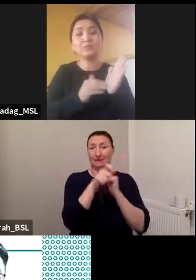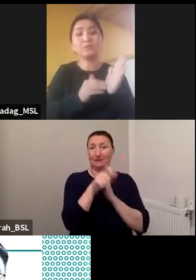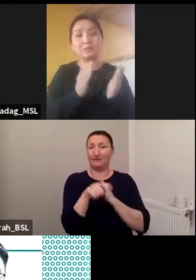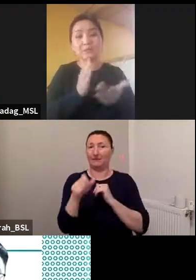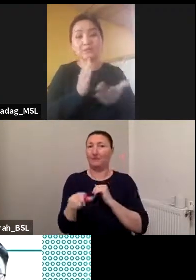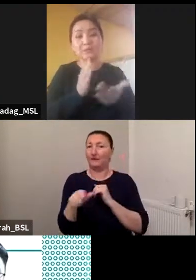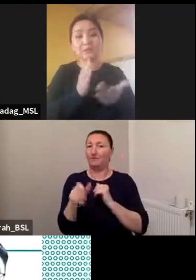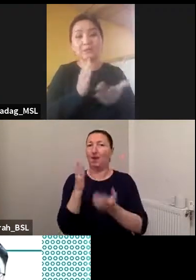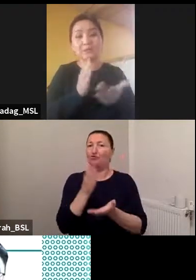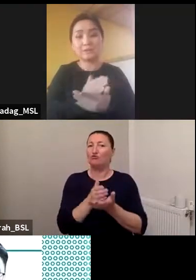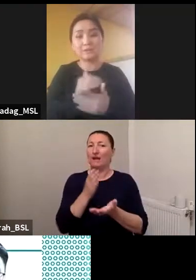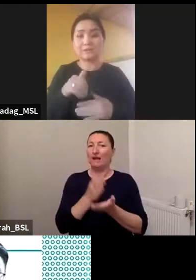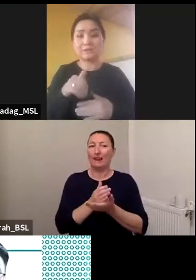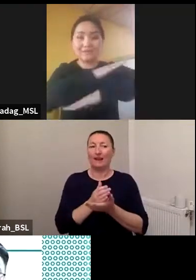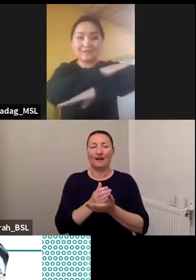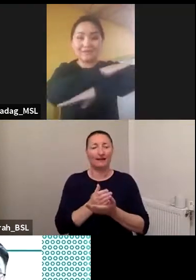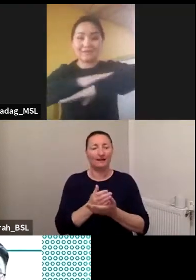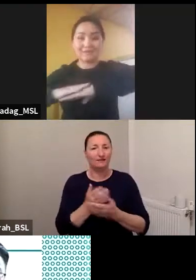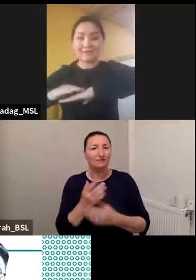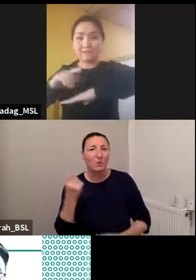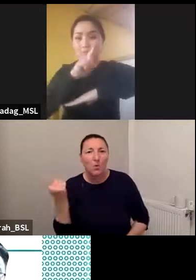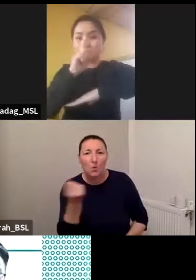нь ерөөсөө мэдгүй